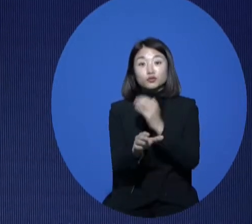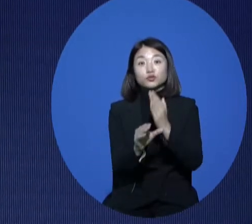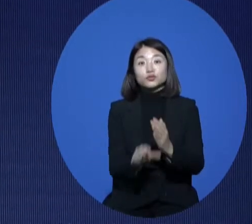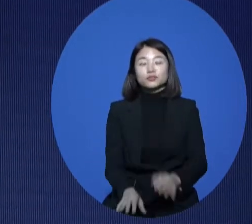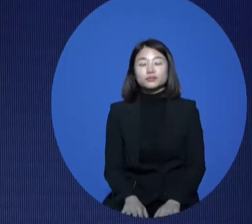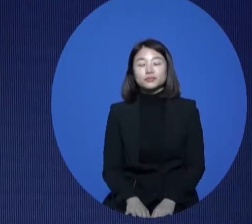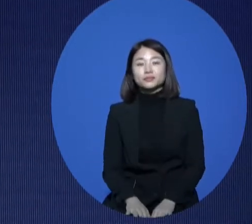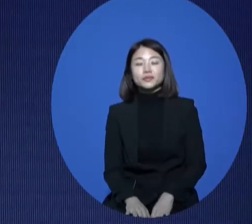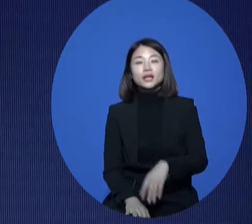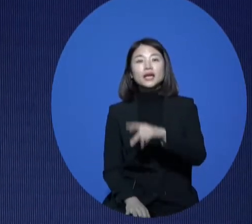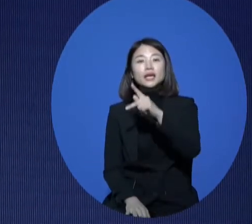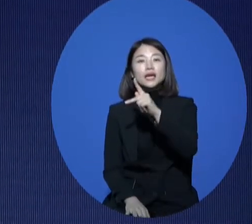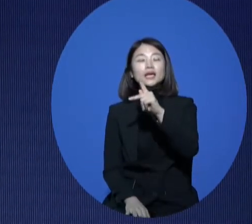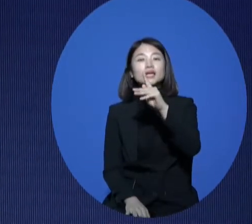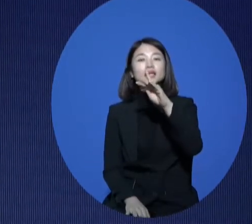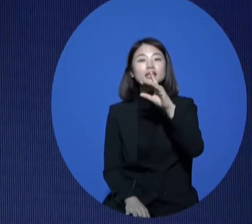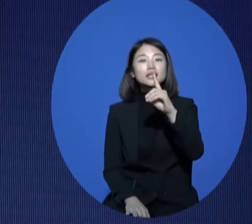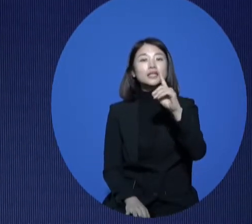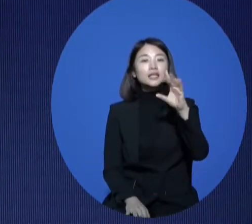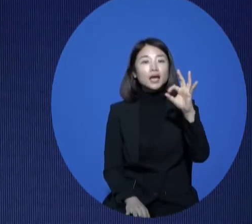그 KDF라는 조직이